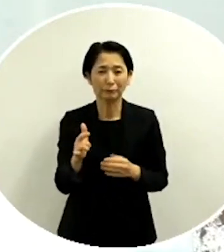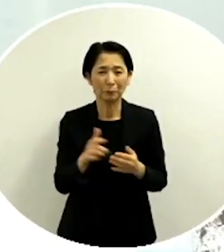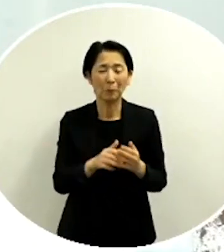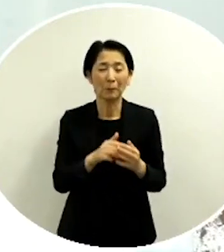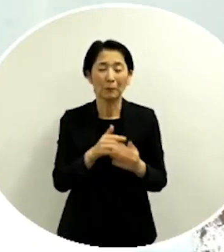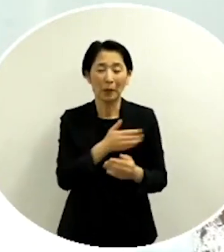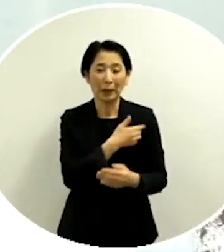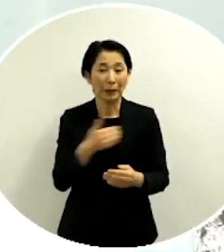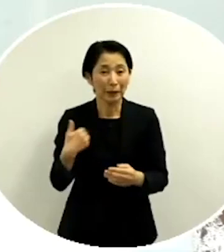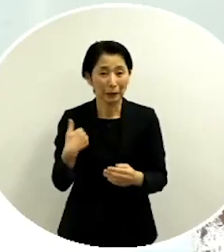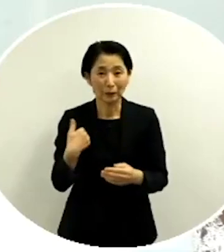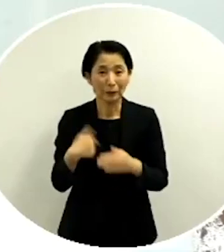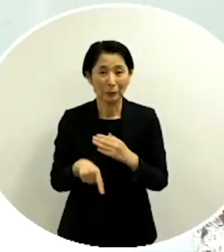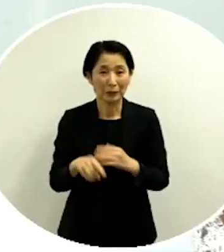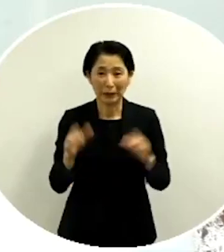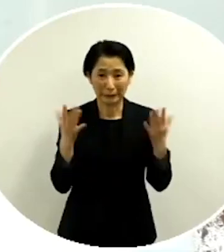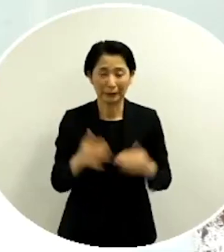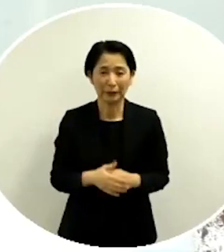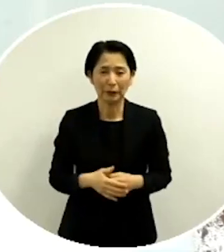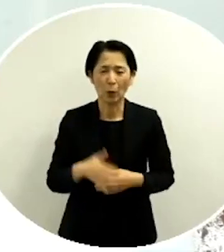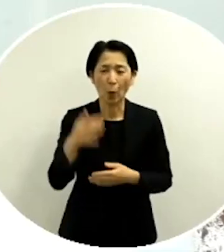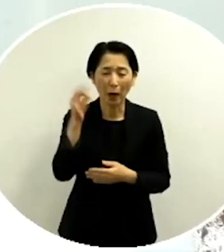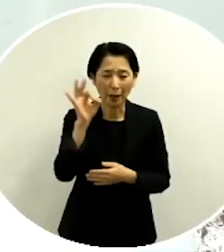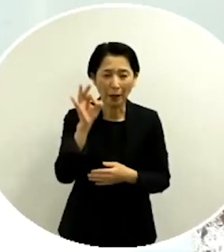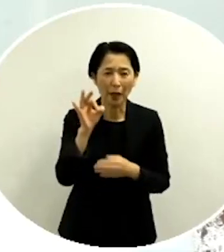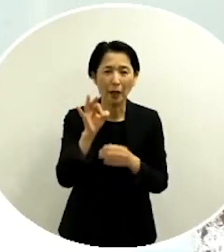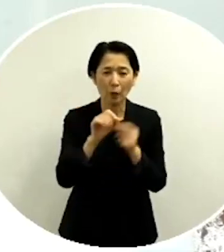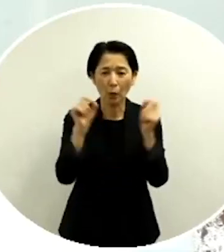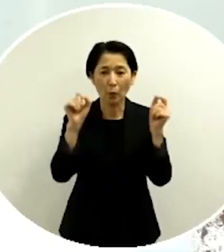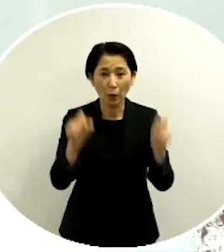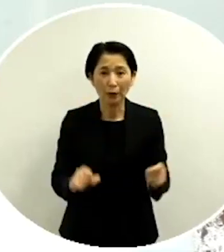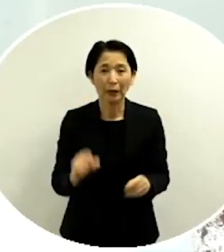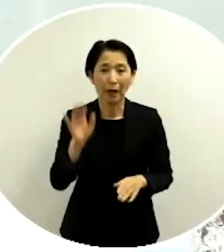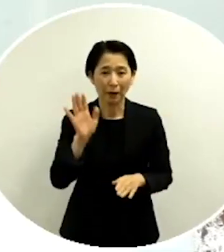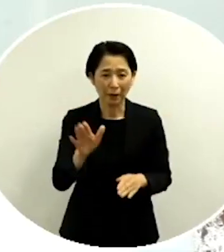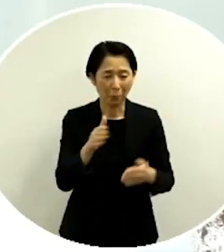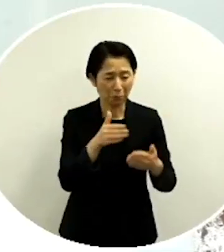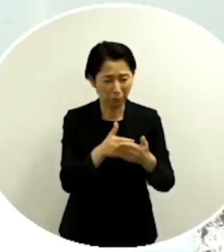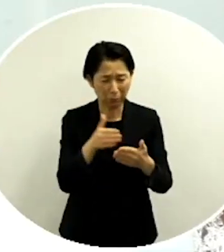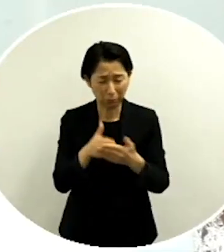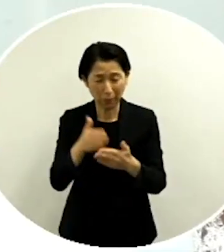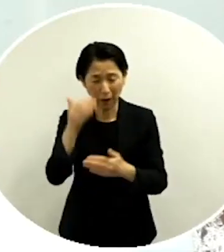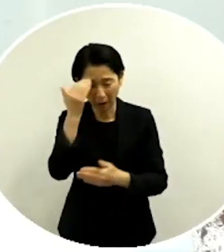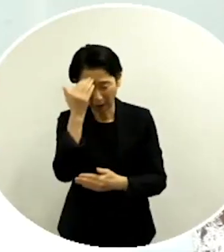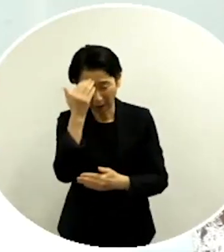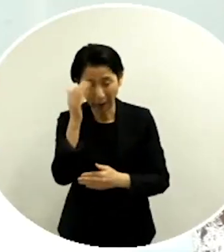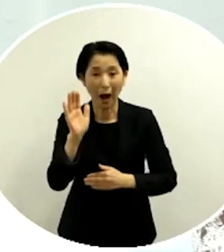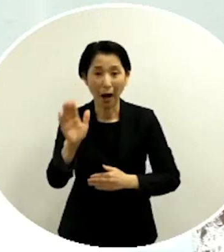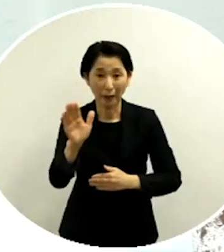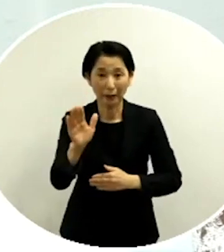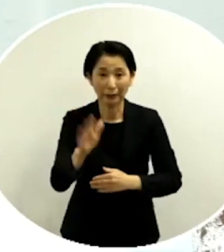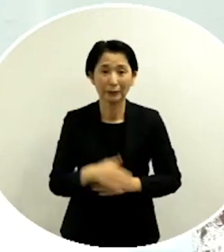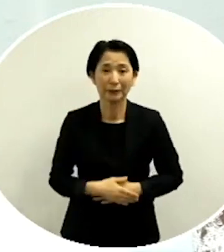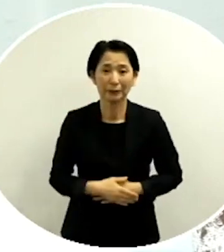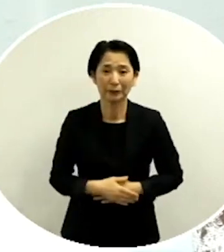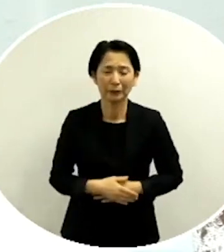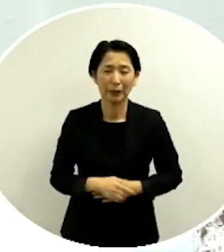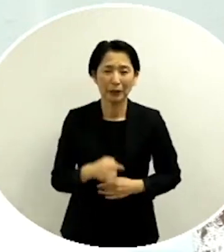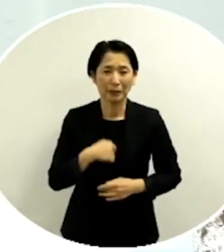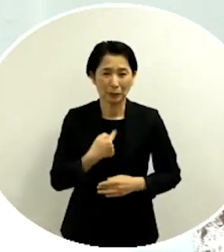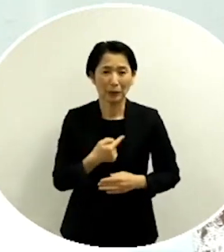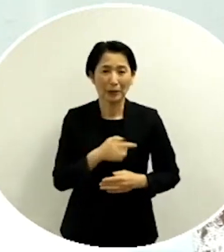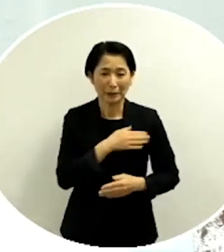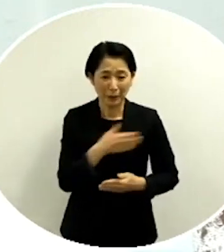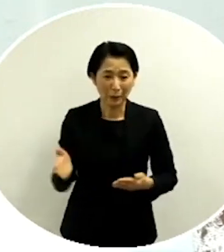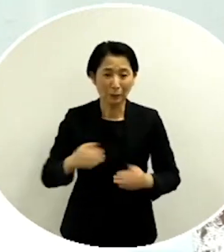わけでもありませんそれにお金の問題とか様々な制約があって自分たちが主体的に物事をやってくなんてことはこれは